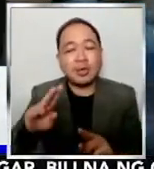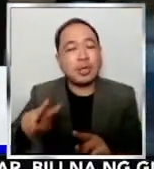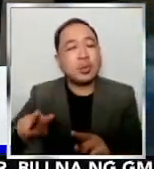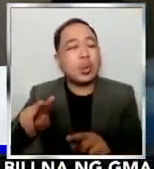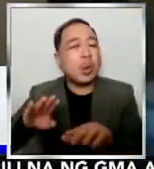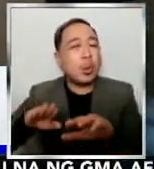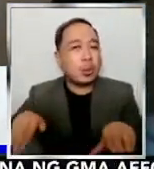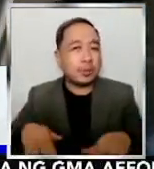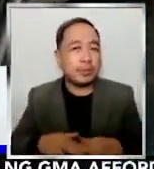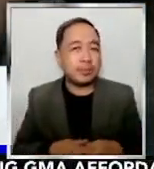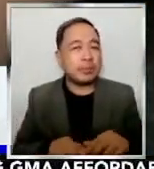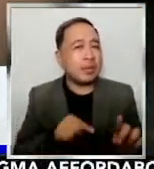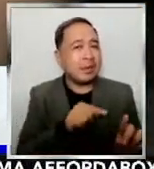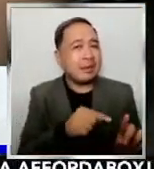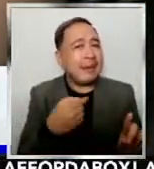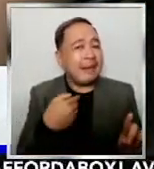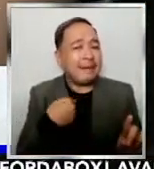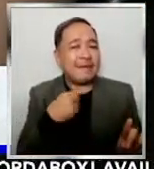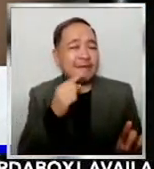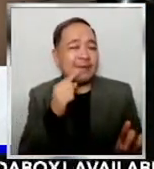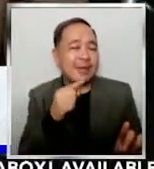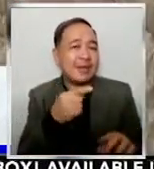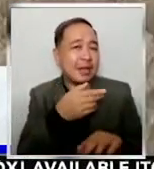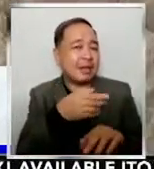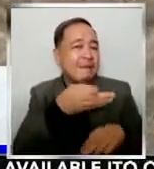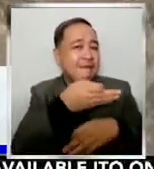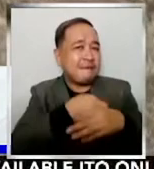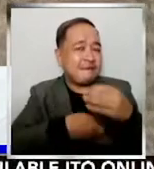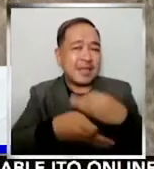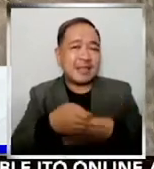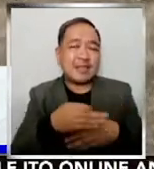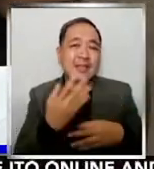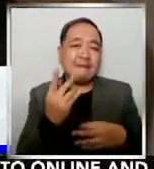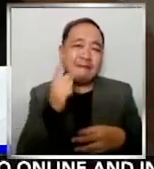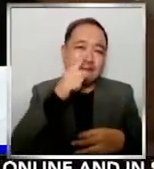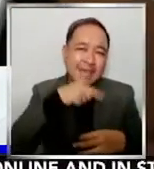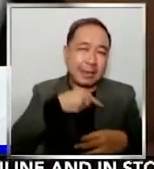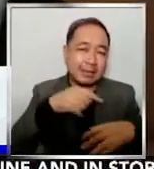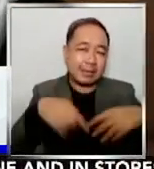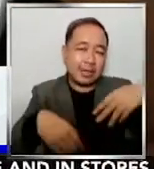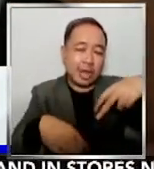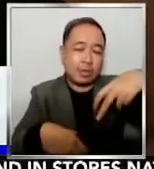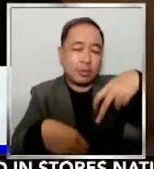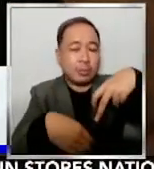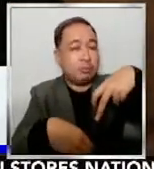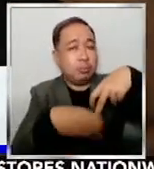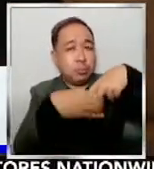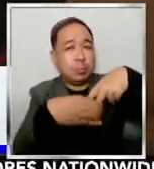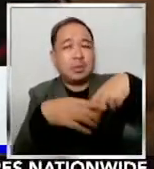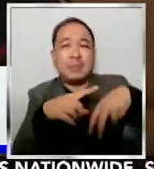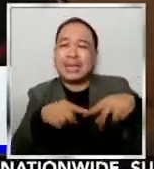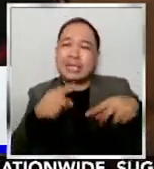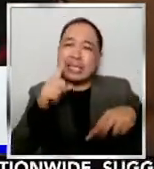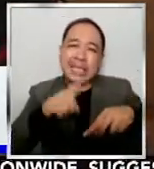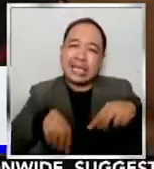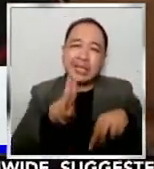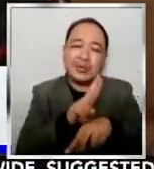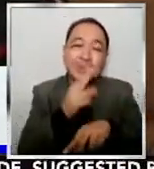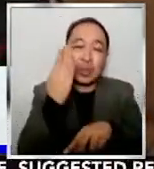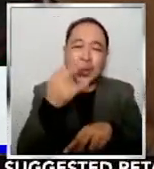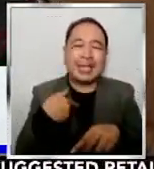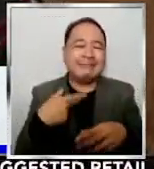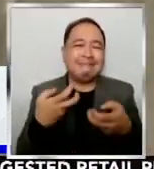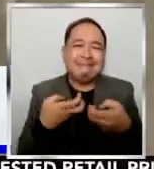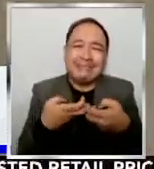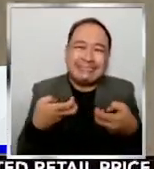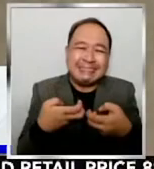ngunit hindi magamit dahil masikip, luma-luma na ang saklay na ginagamit. Kaya hiling niya sana ay bagong